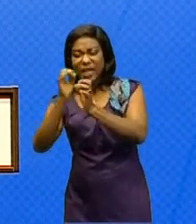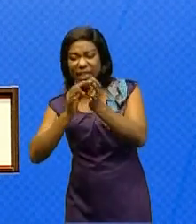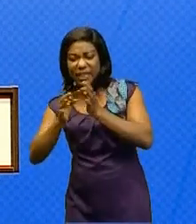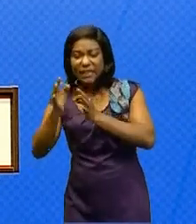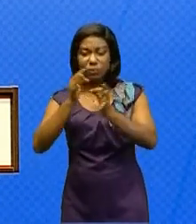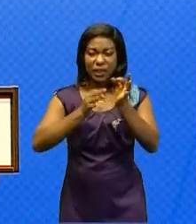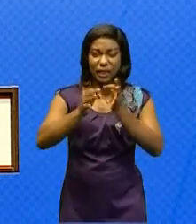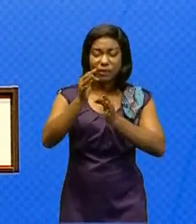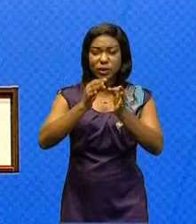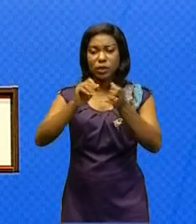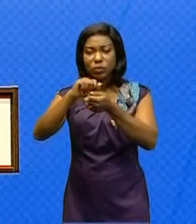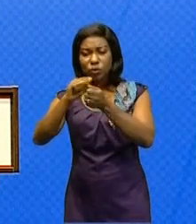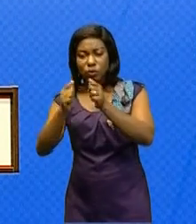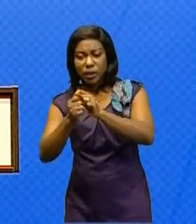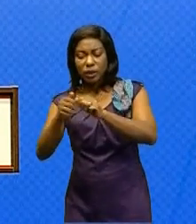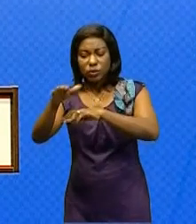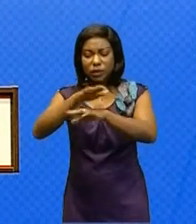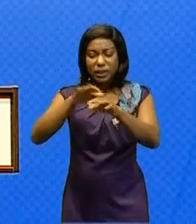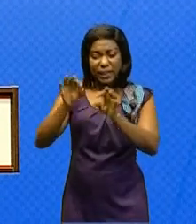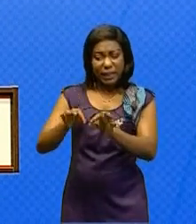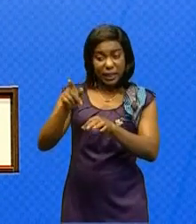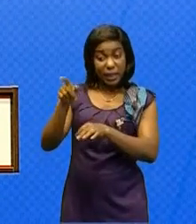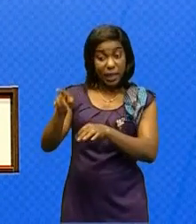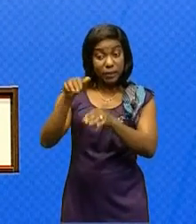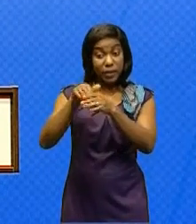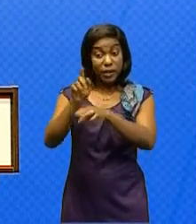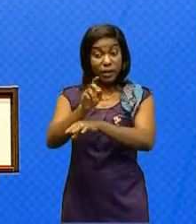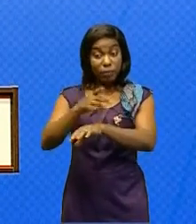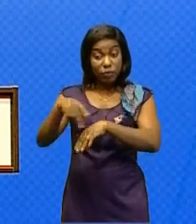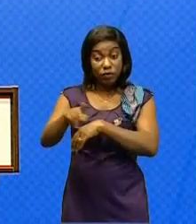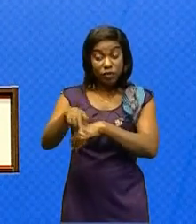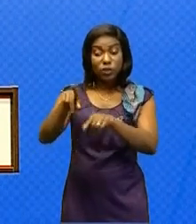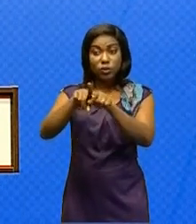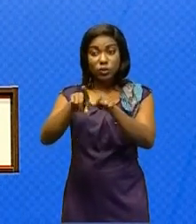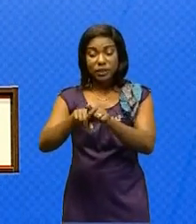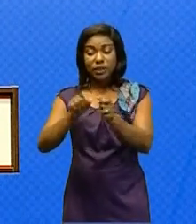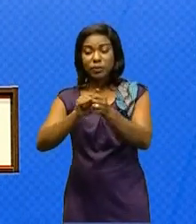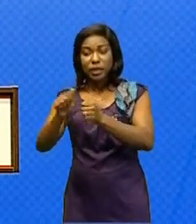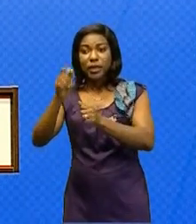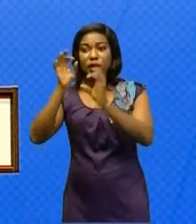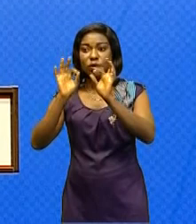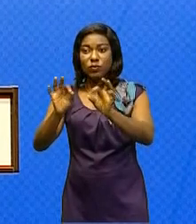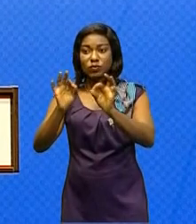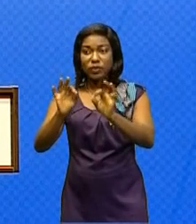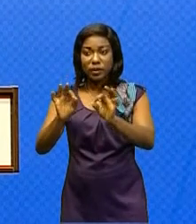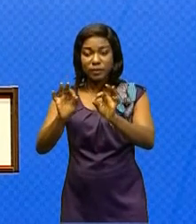l'évolution récente des opérations sur terrain, marquées de plus en plus par des nouvelles redditions.